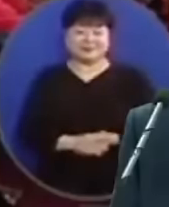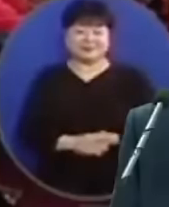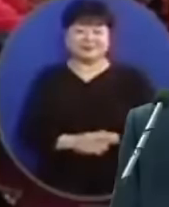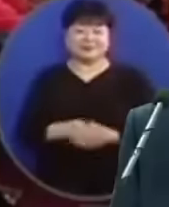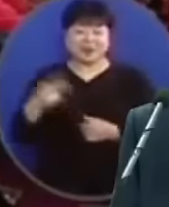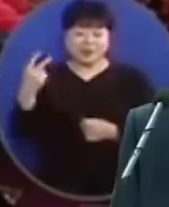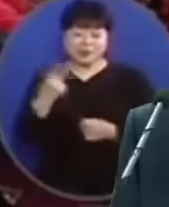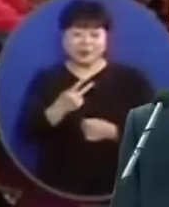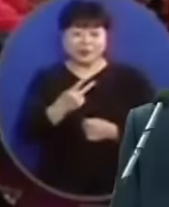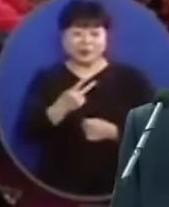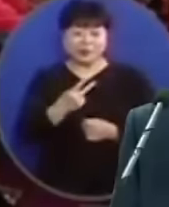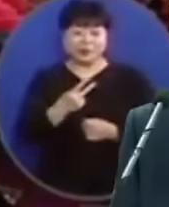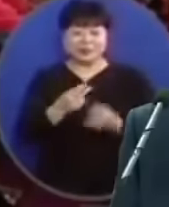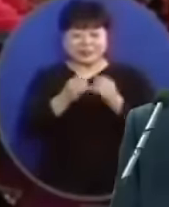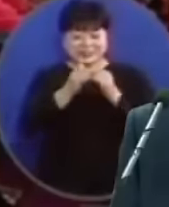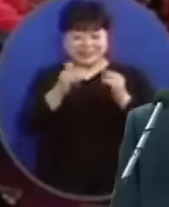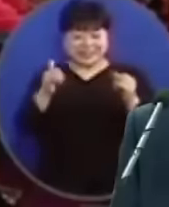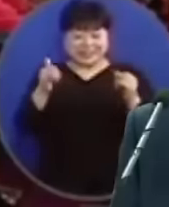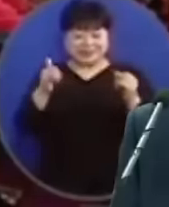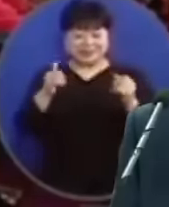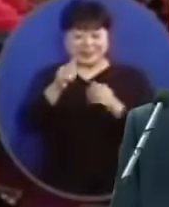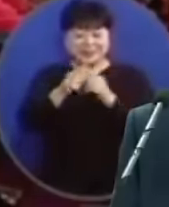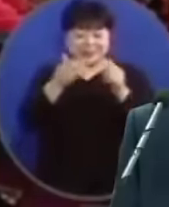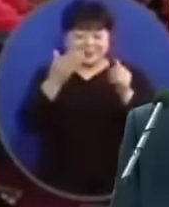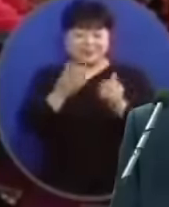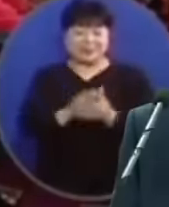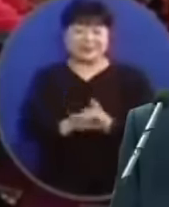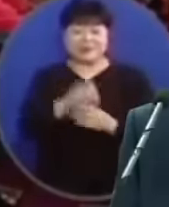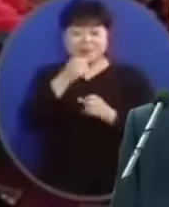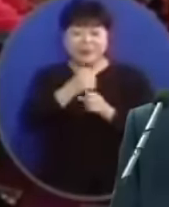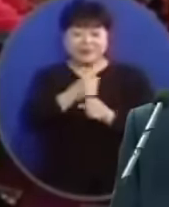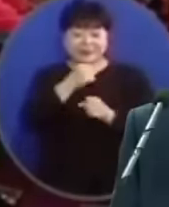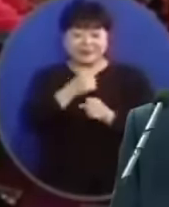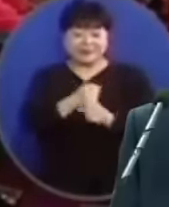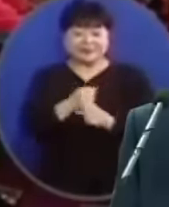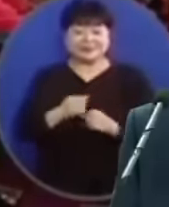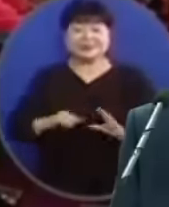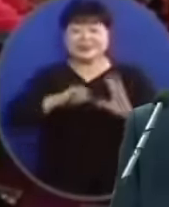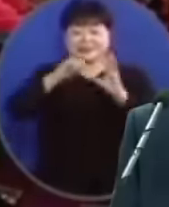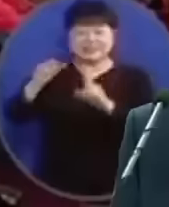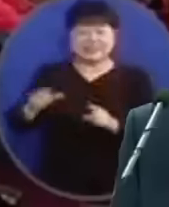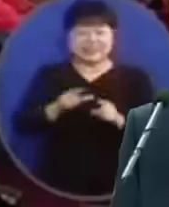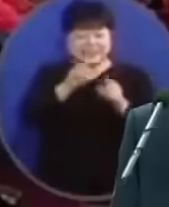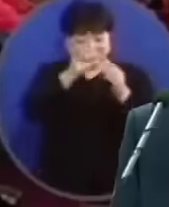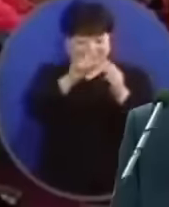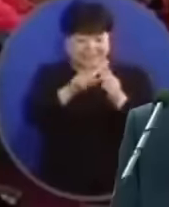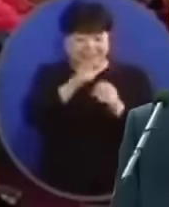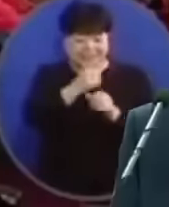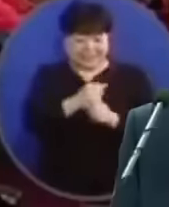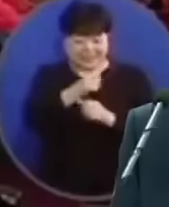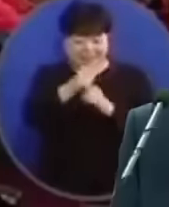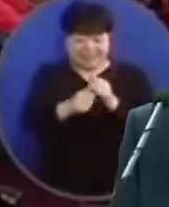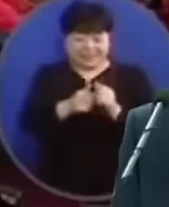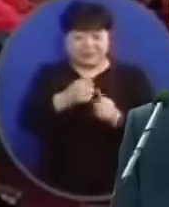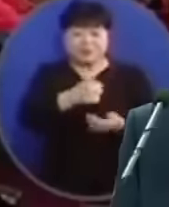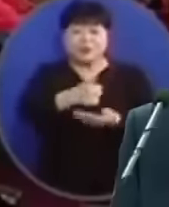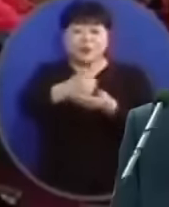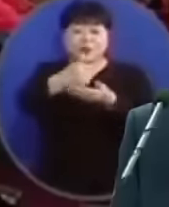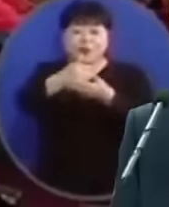그리고 우리 사람을 하나님이 그렇게 지으셔서 이 세상에 살게 하신 것은 하나님을